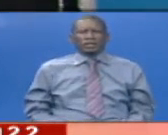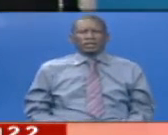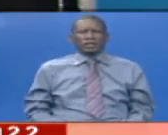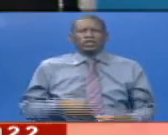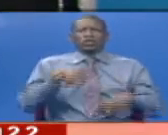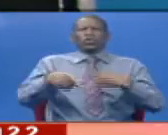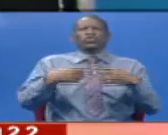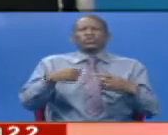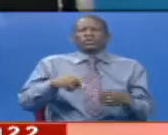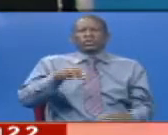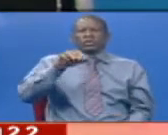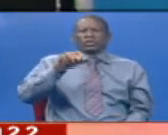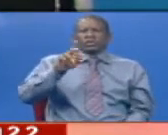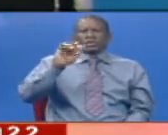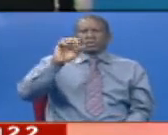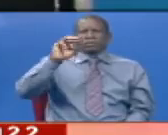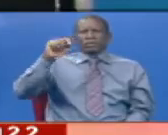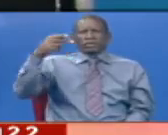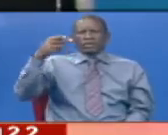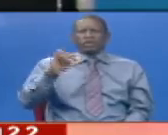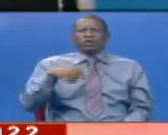Endelea Margaret.